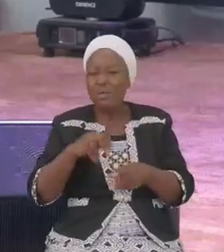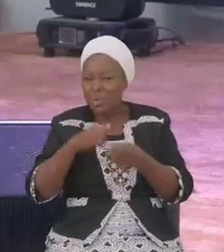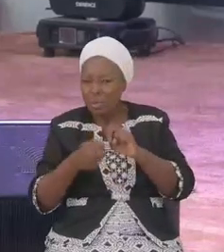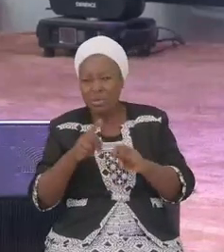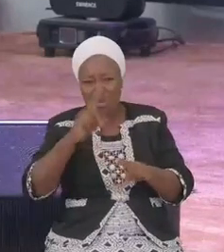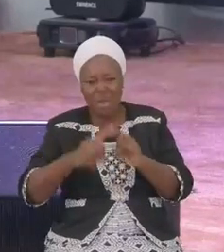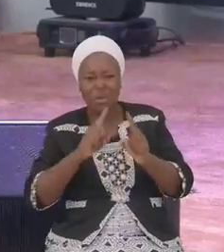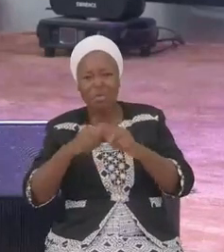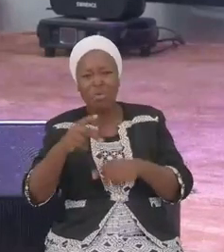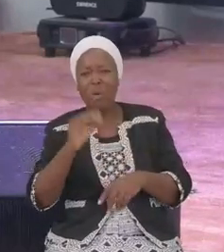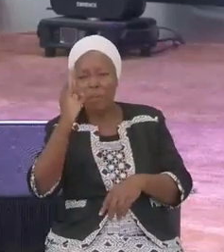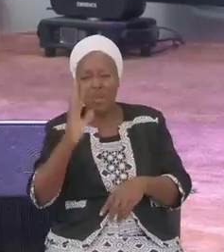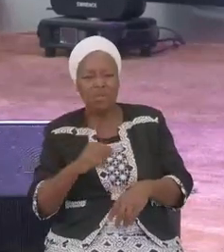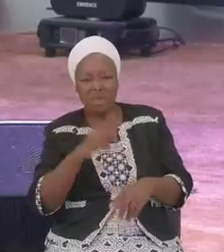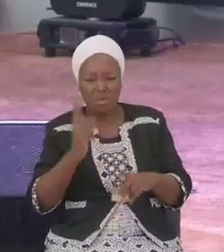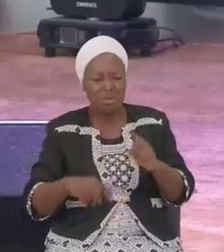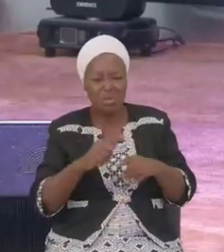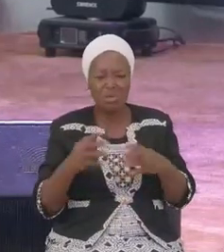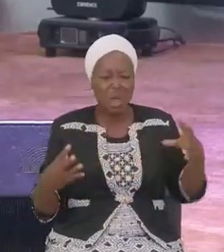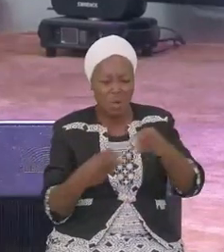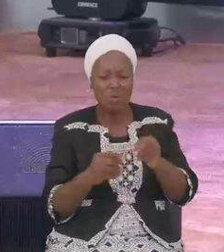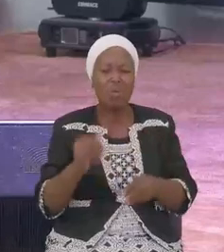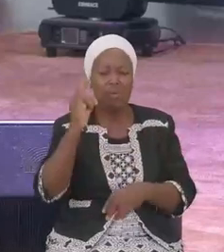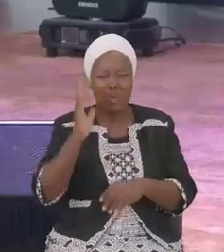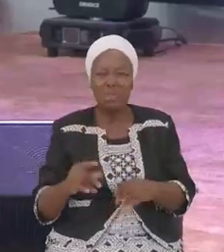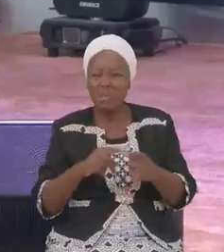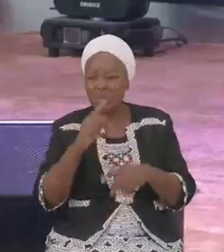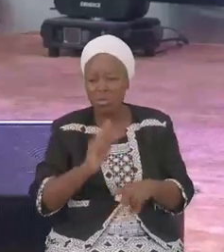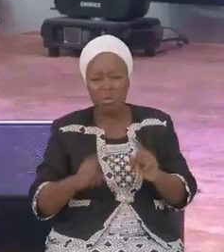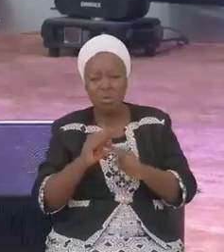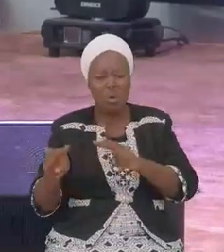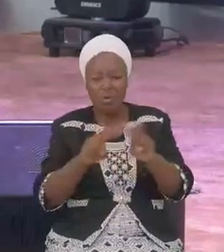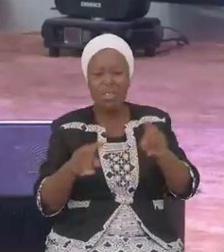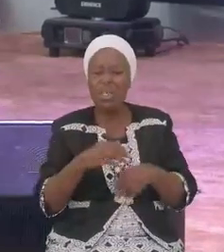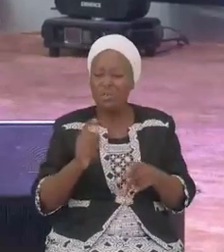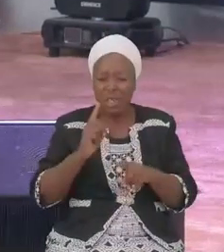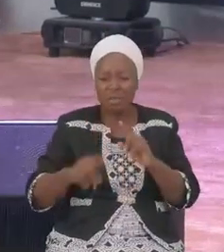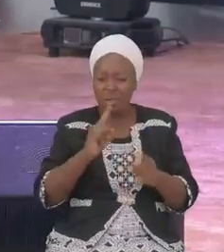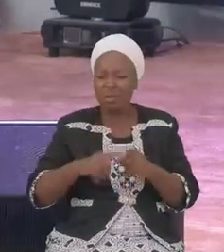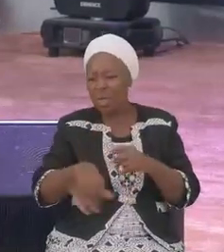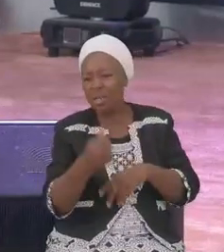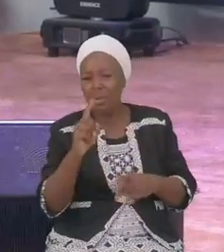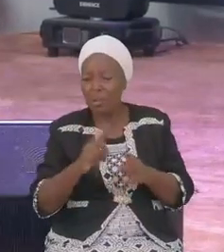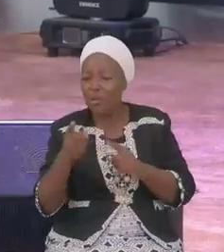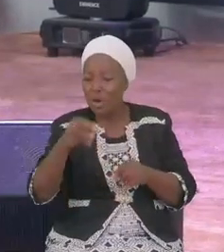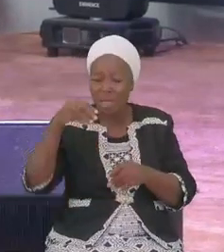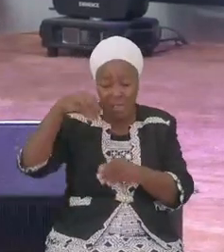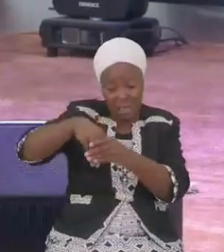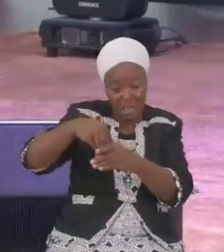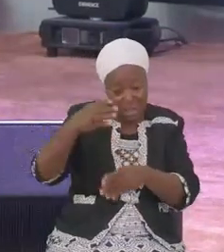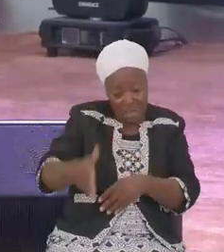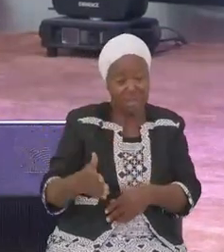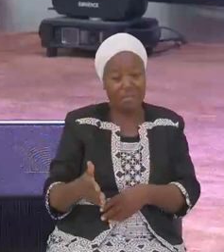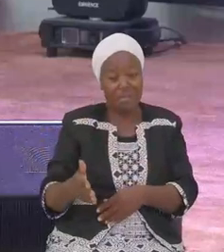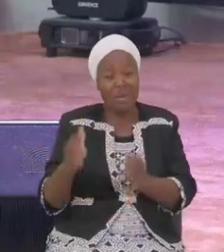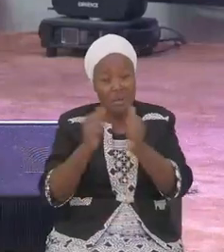tu ne peux pas parler au pasteur de groupe, tu ne peux pas parler aux dirigeants, tu ne peux parler à personne et tu es là-bas enfermé